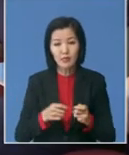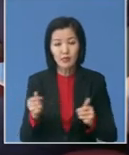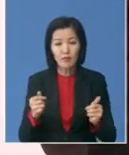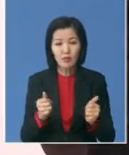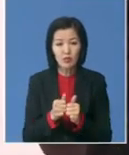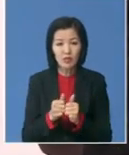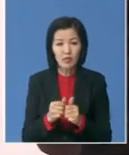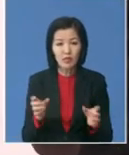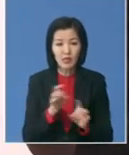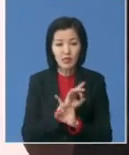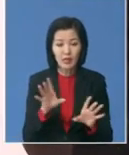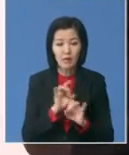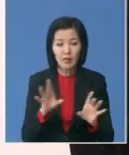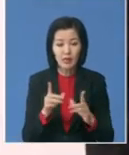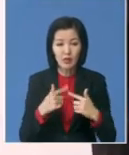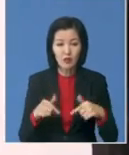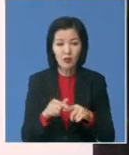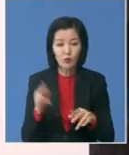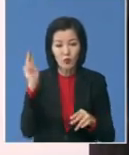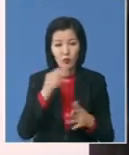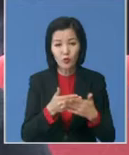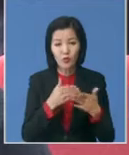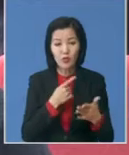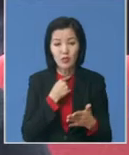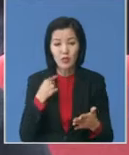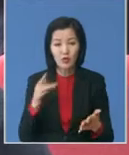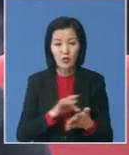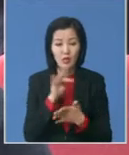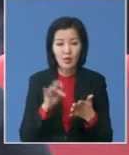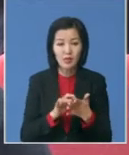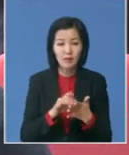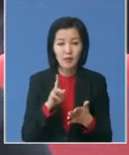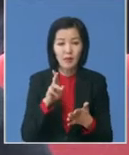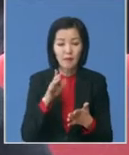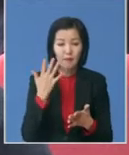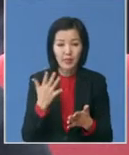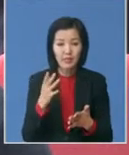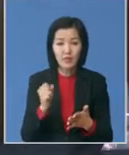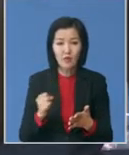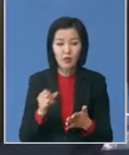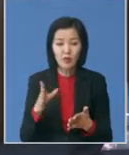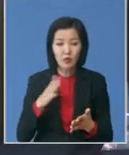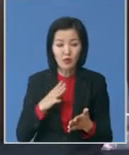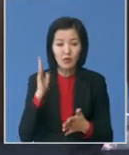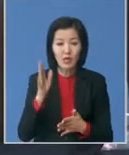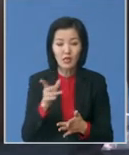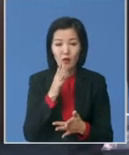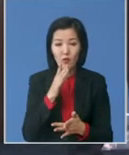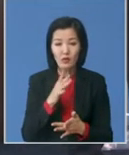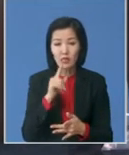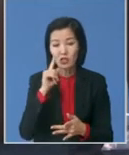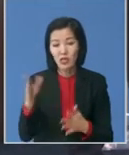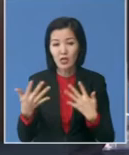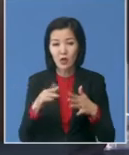құрылған ақпараттық түсіндіру тобы мұндай оқыту курсын осыған дейін Талдықорған қаласы мен 5 ауданда өткізді. Енді алдағы уақытта олар облыстың шалғай